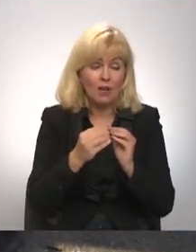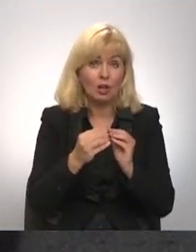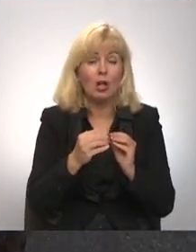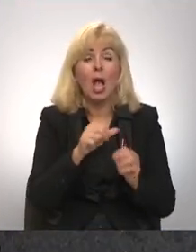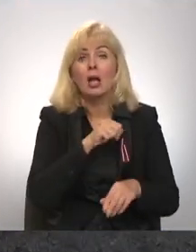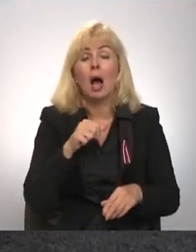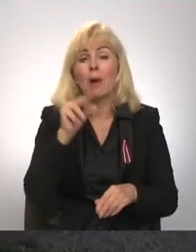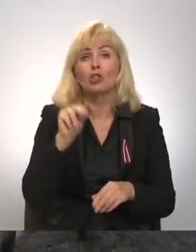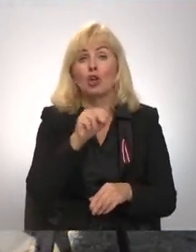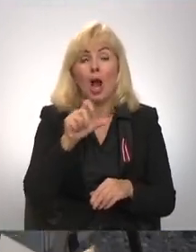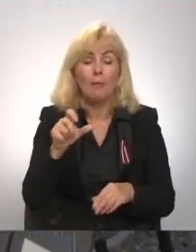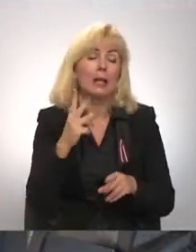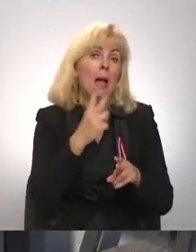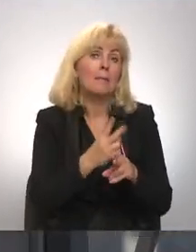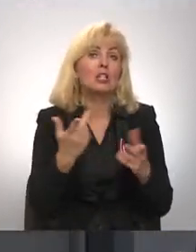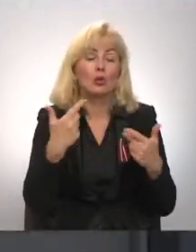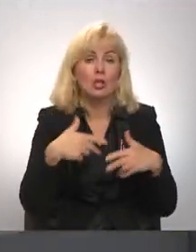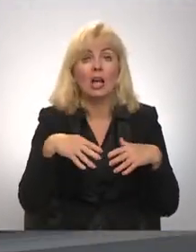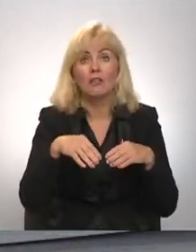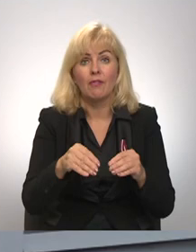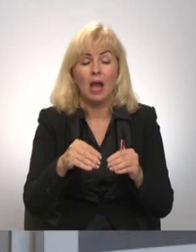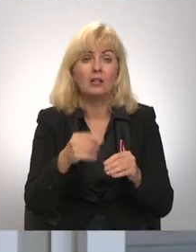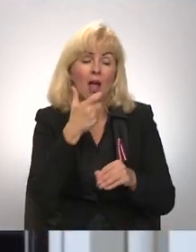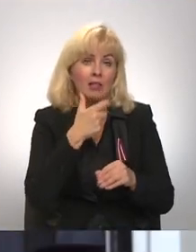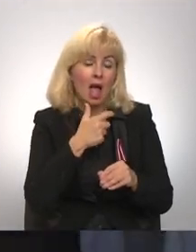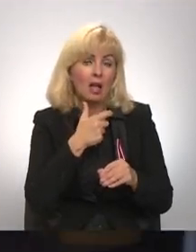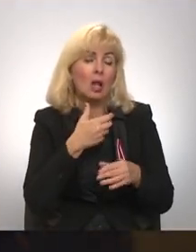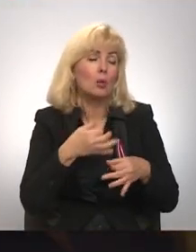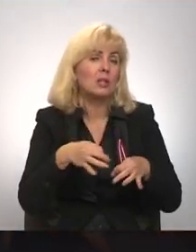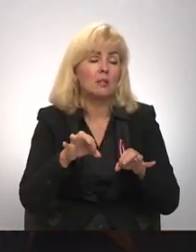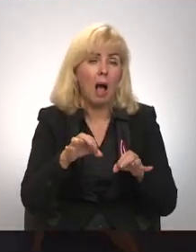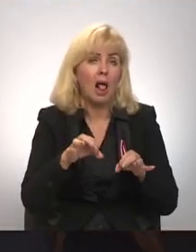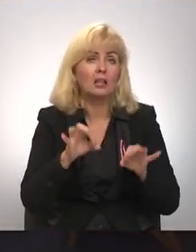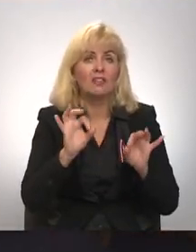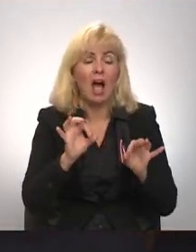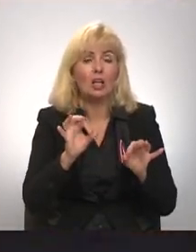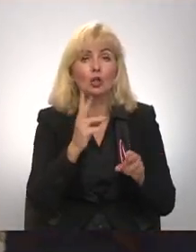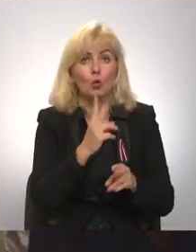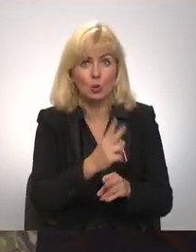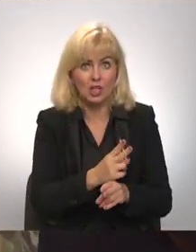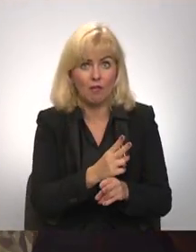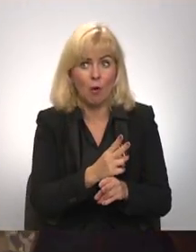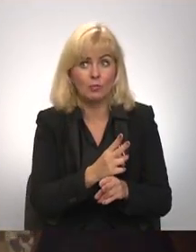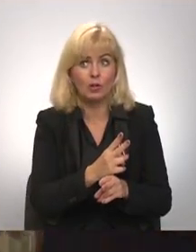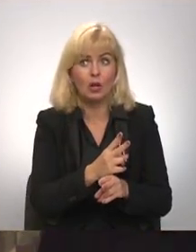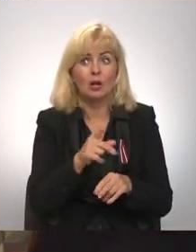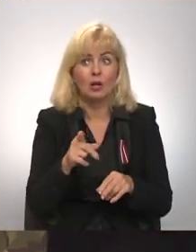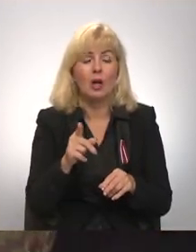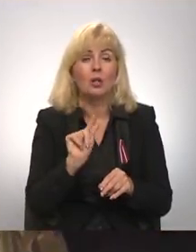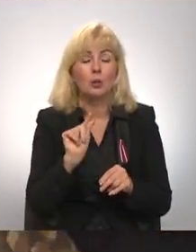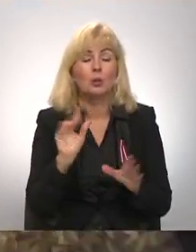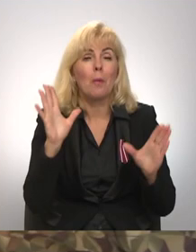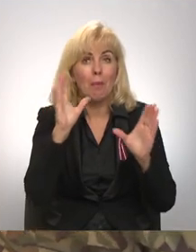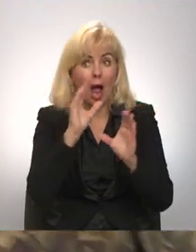kapelāni, kam visas misijas laikā veicams delikāts un ļoti svarīgs uzdevums. Šeit ir tāds diezgan patumšs.